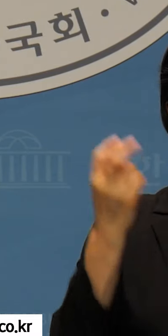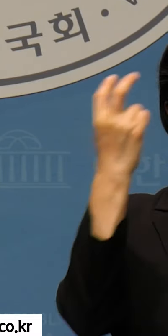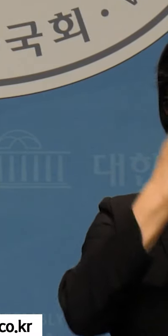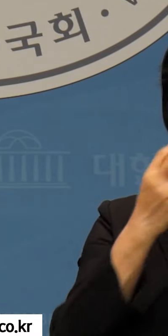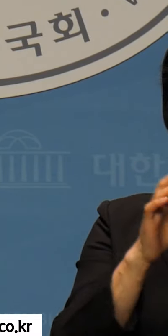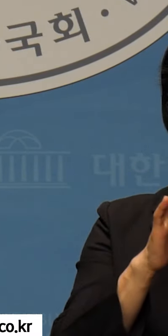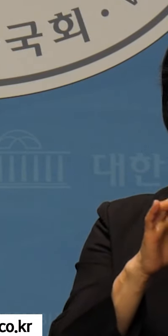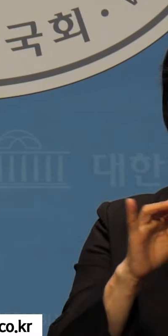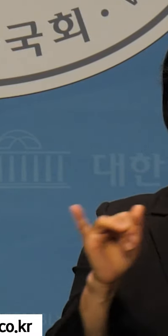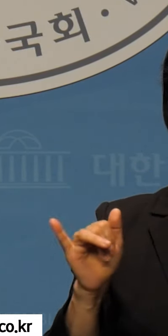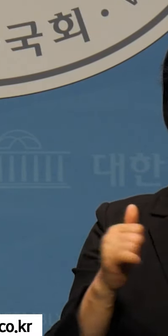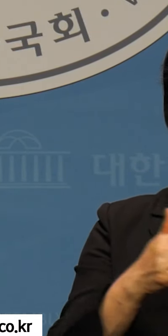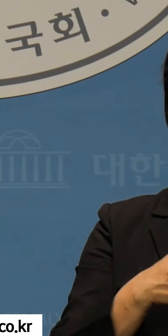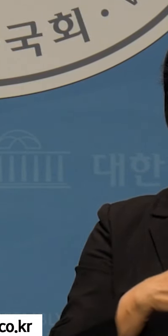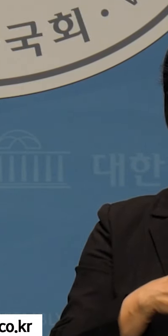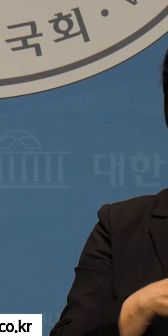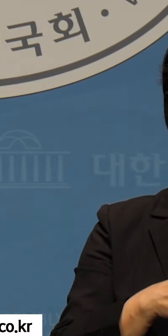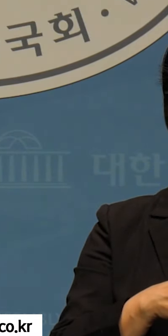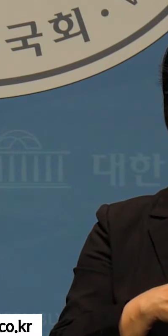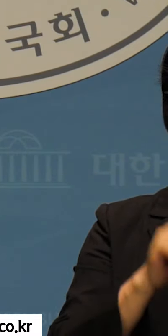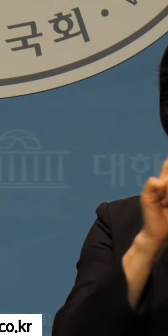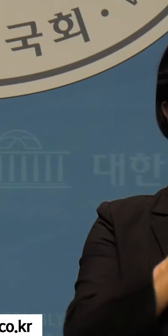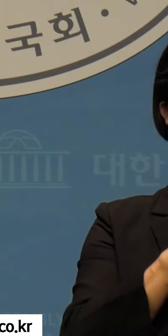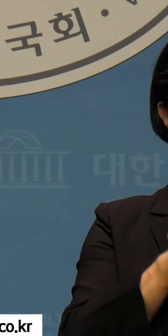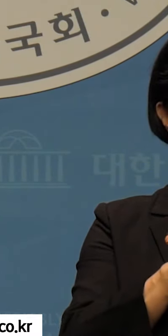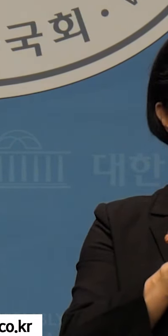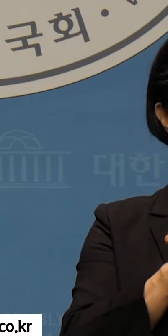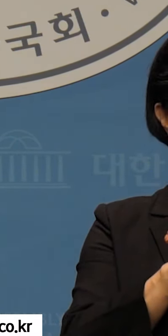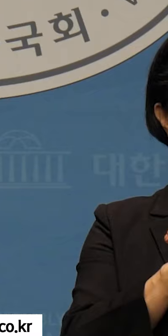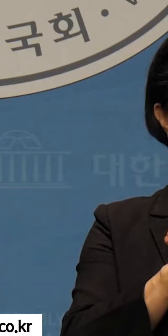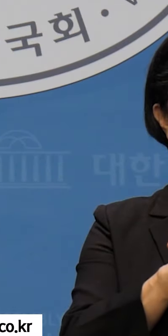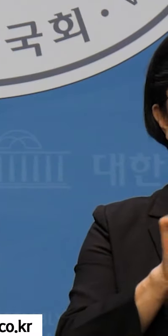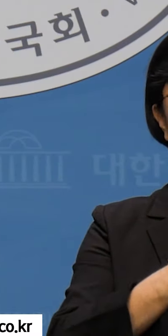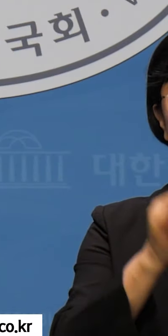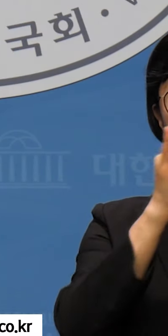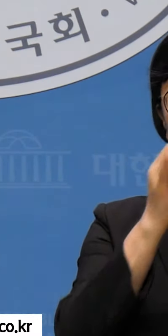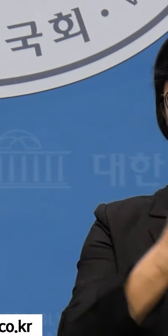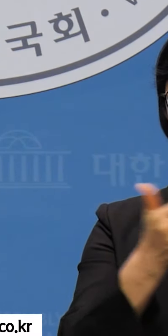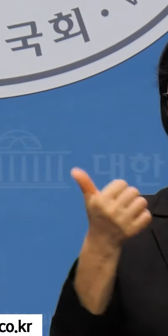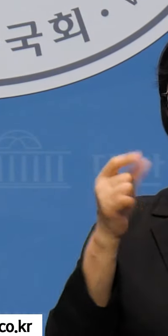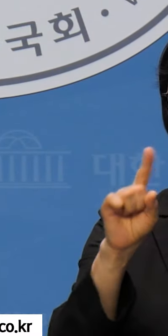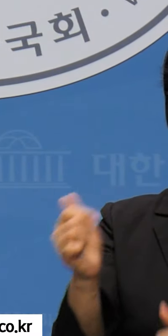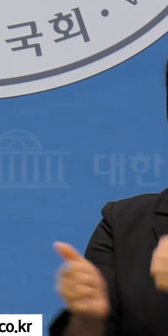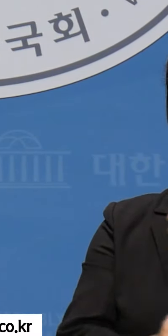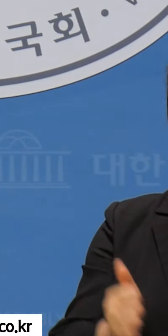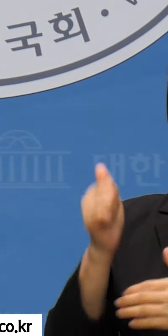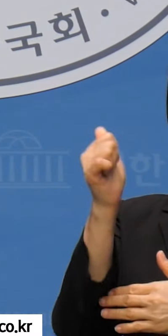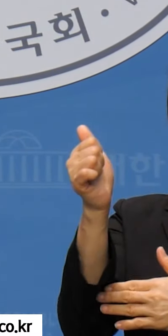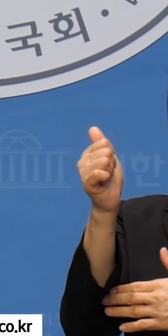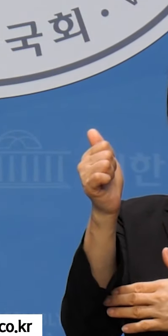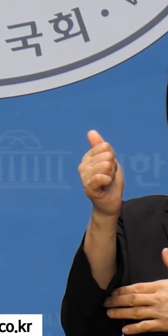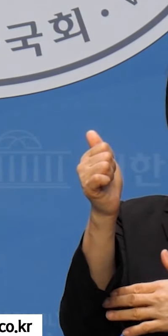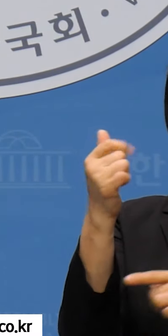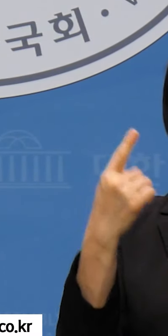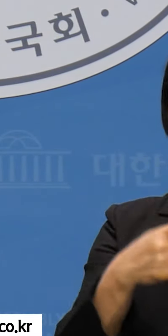투표관리관의 사전투표지 직접 날인에 대해서는 한동훈